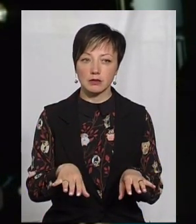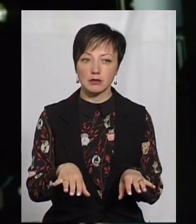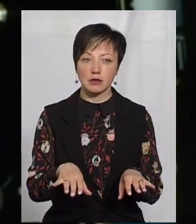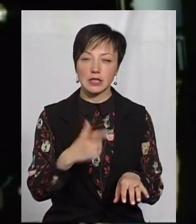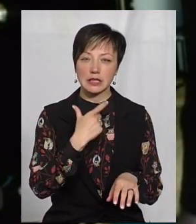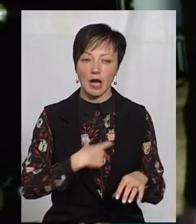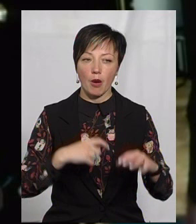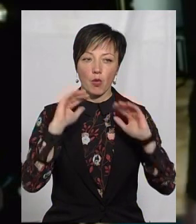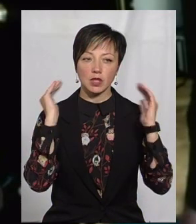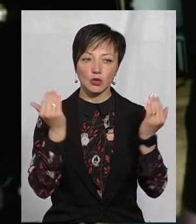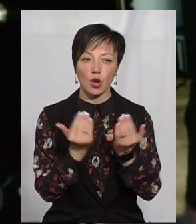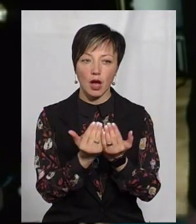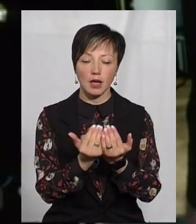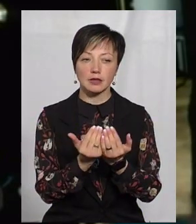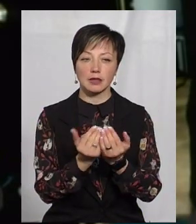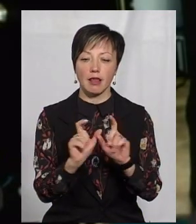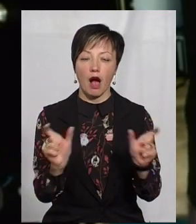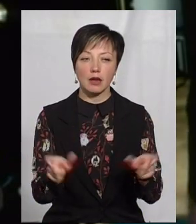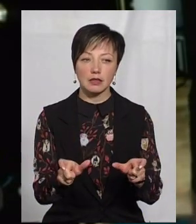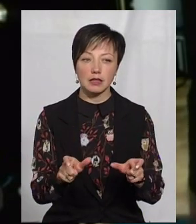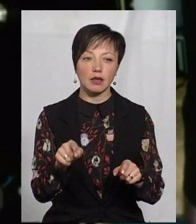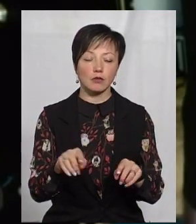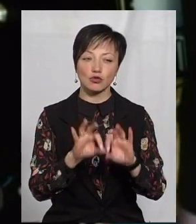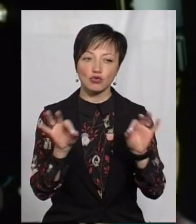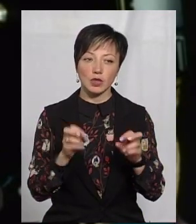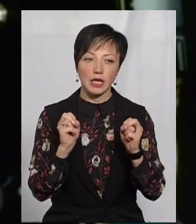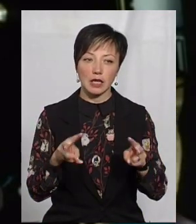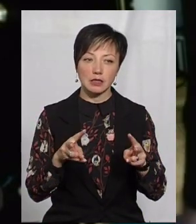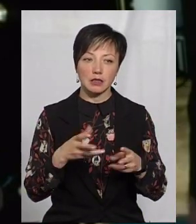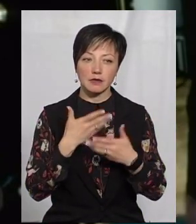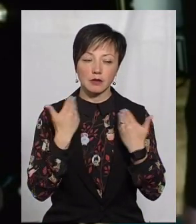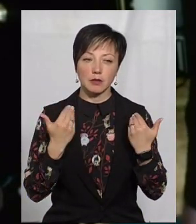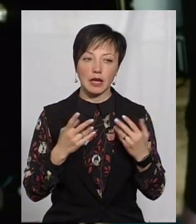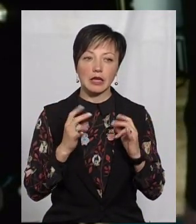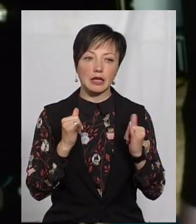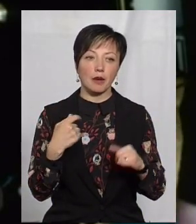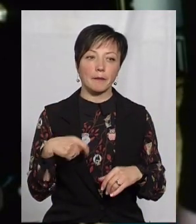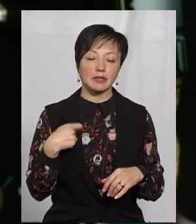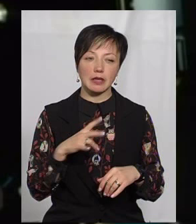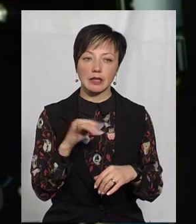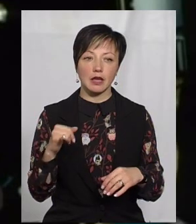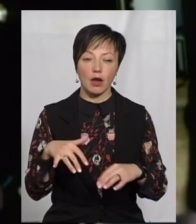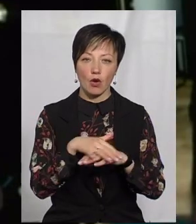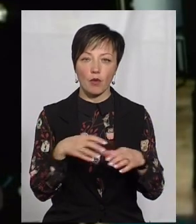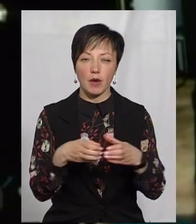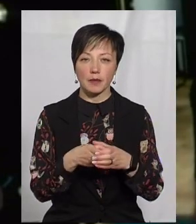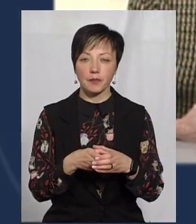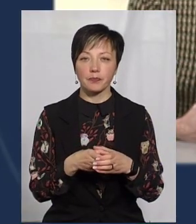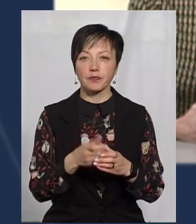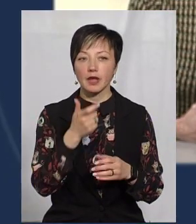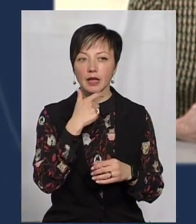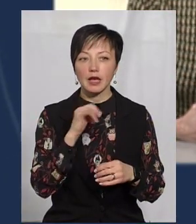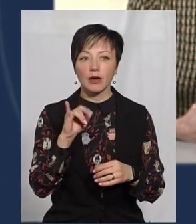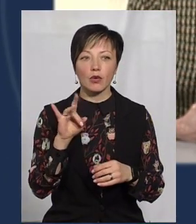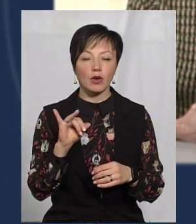на самоізоляції, на карантині, тому там жодних ризиків ні для президента, ні для громади міста.